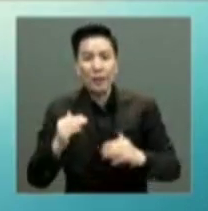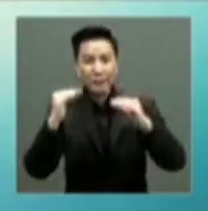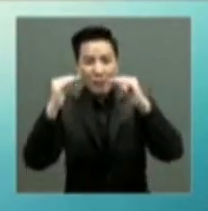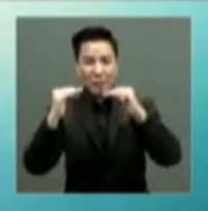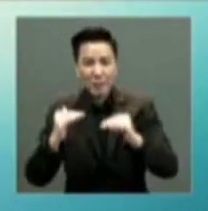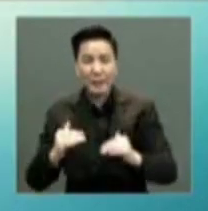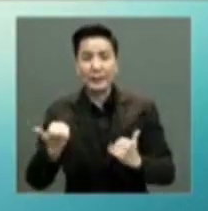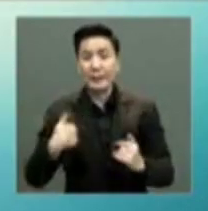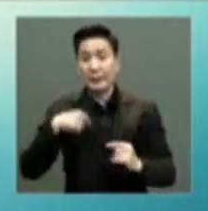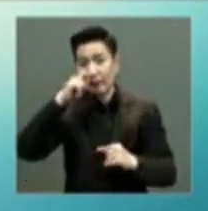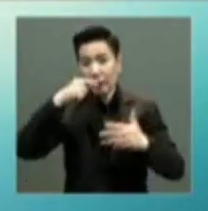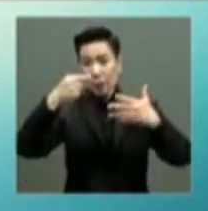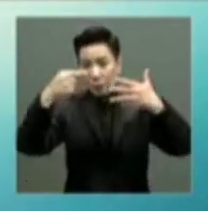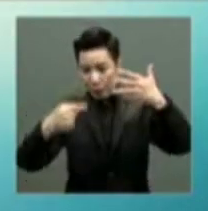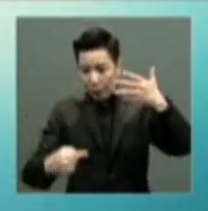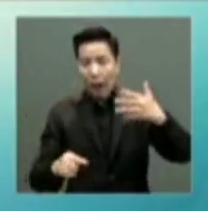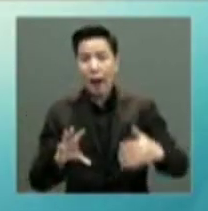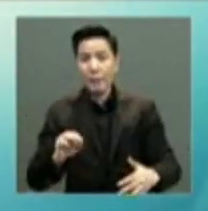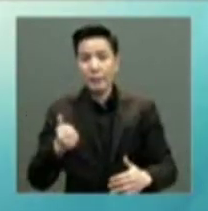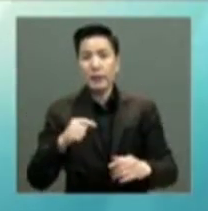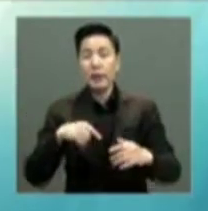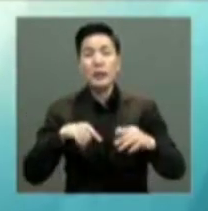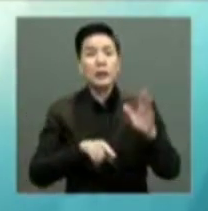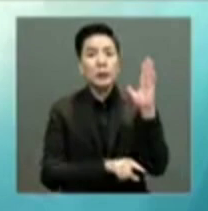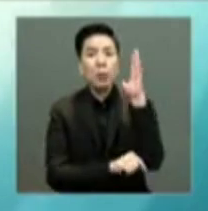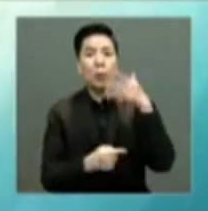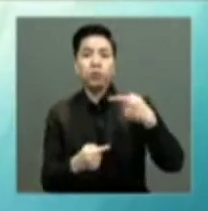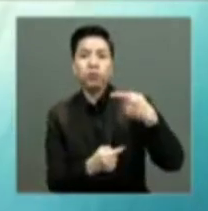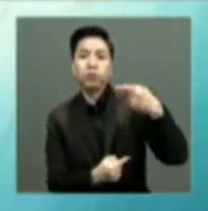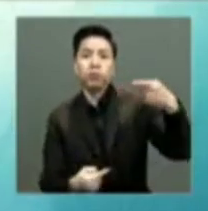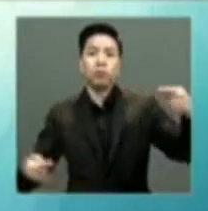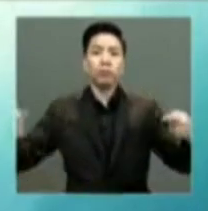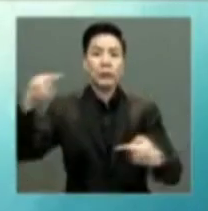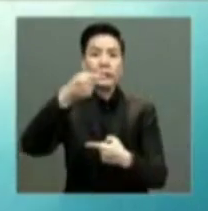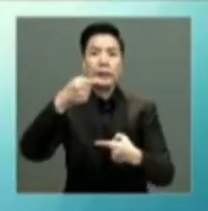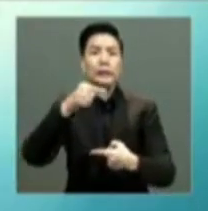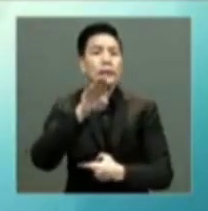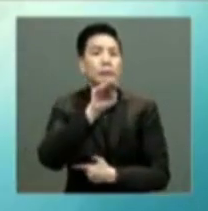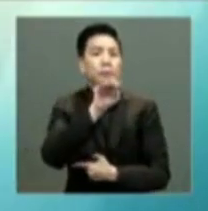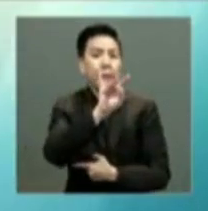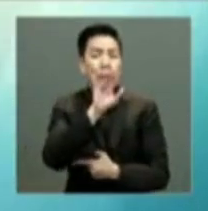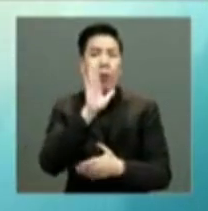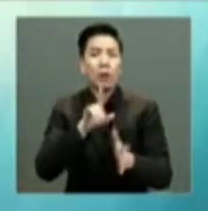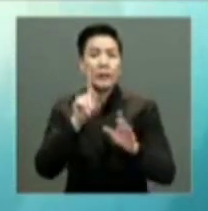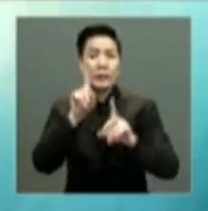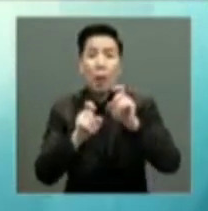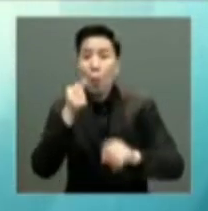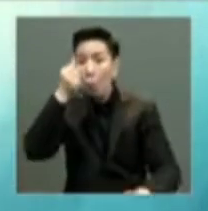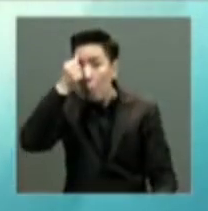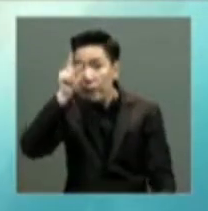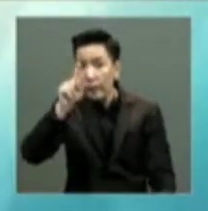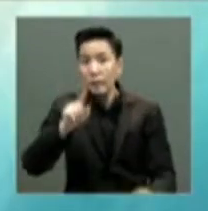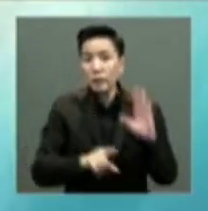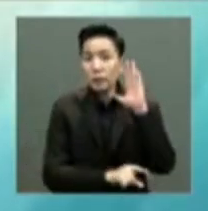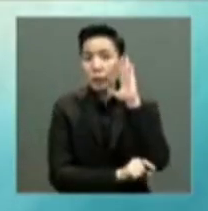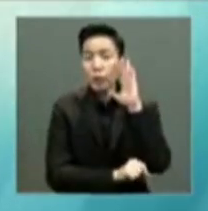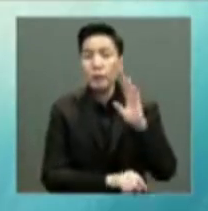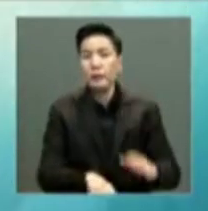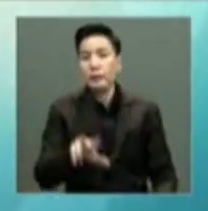อย่าถอยหลังนี่ดีกว่านะครับอยากได้อยู่ข้างหน้าด้านนี้คือการอยู่อันดับของประเทศที่จะมีอัตราการเจ็บป่วยน้อยก็จะไปอยู่ตัวเลขหลังๆเราลงมาที่50นี่ดีแล้วครับสิงคโปร์แซงเราไปแล้วอยู่ที่ที่48นะครับก็เสียชีวิตเมื่อวันนี้วันเดียวเนี่ย